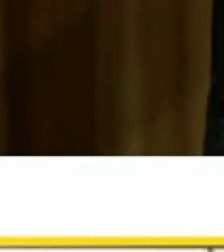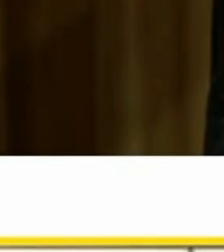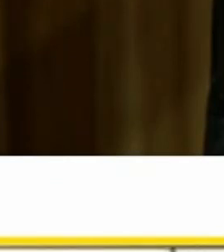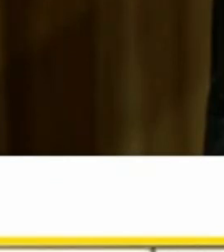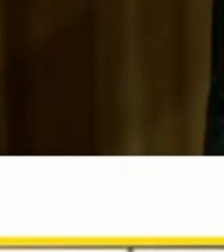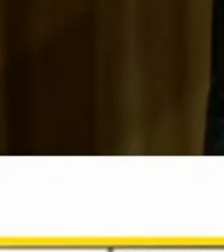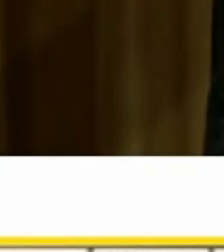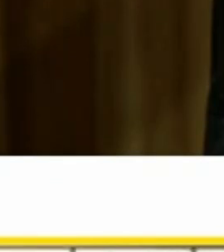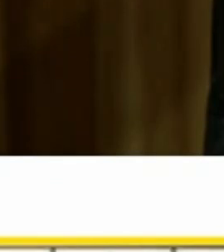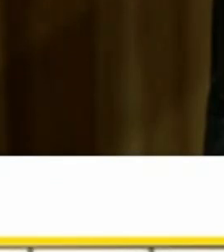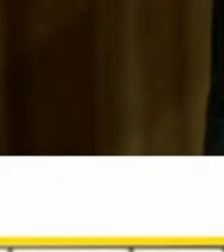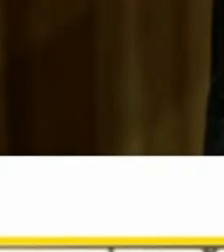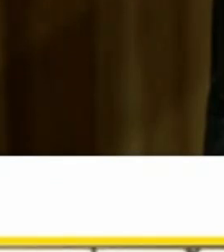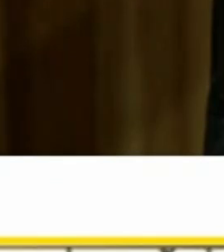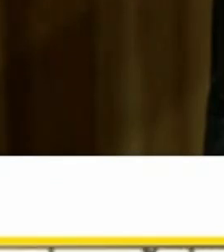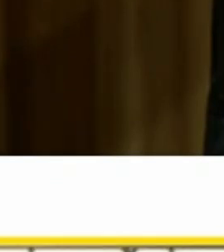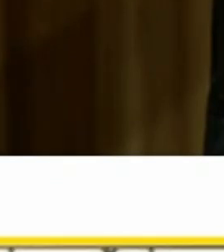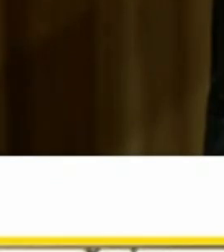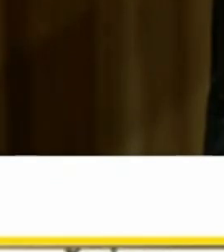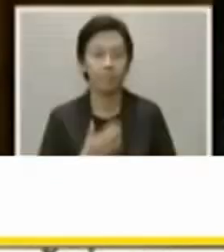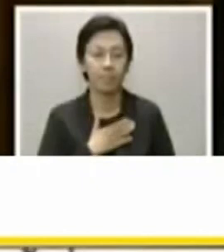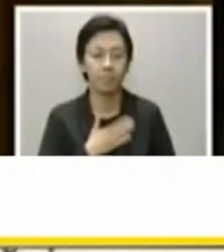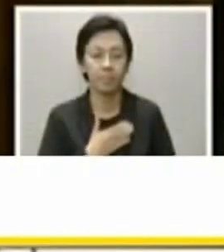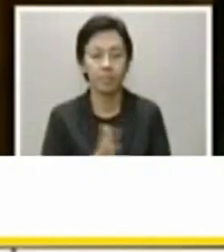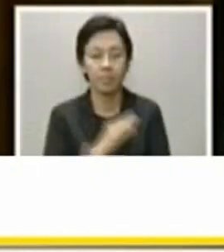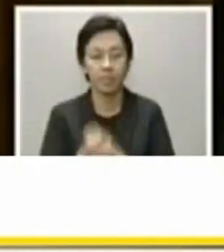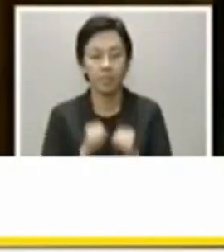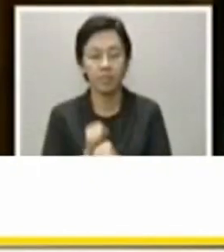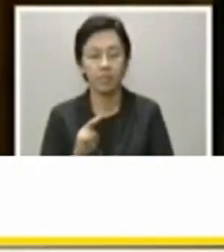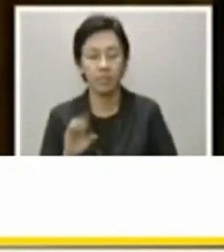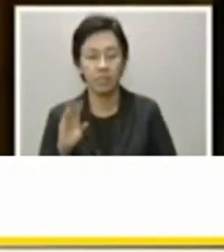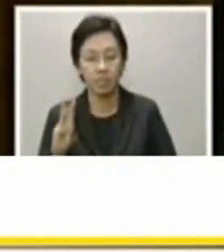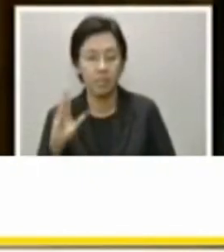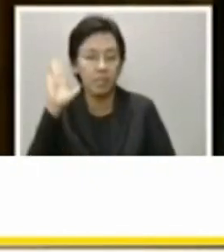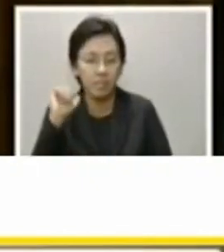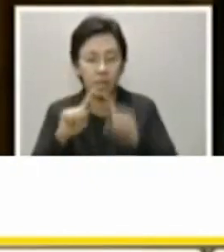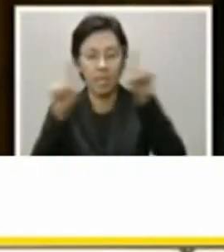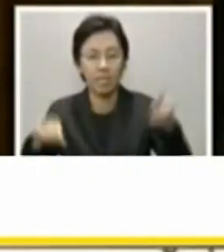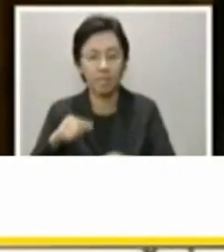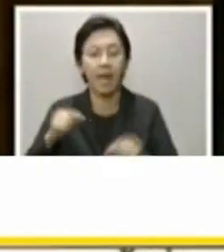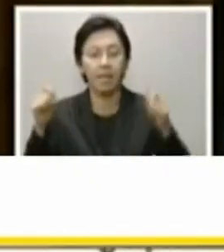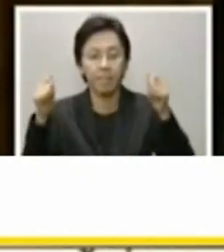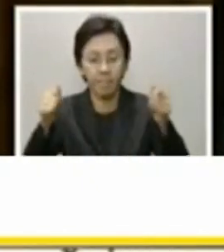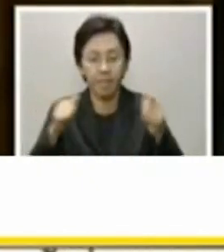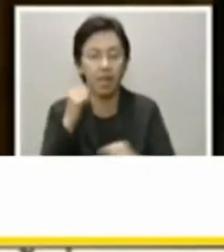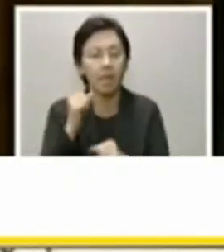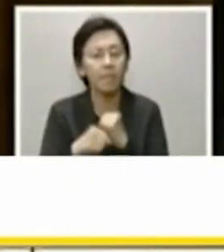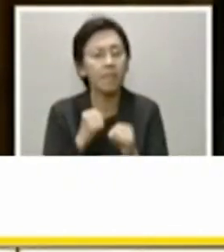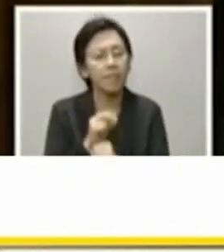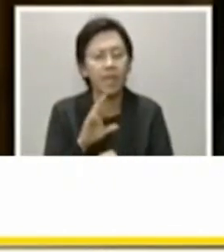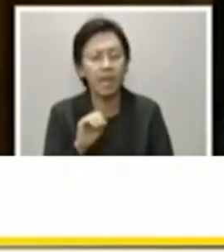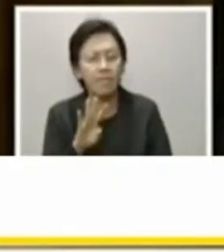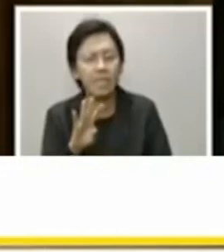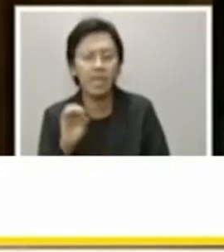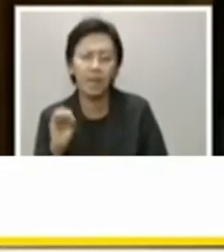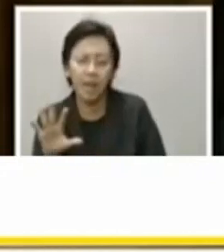บริษัทไหนจะมาผมคิดว่าตอนนั้นก่อน56ผมจำได้ว่าเขาพ่อเขาไปติดป้ายประกาศนะตั้งแต่ปี5455บ้างติดไ